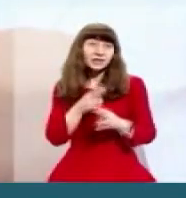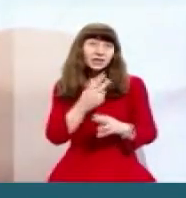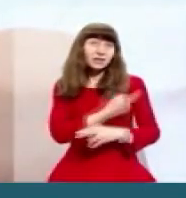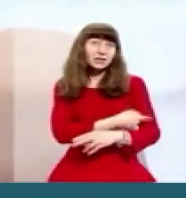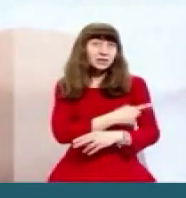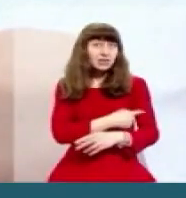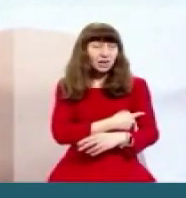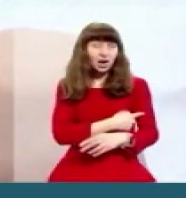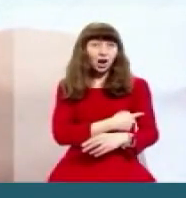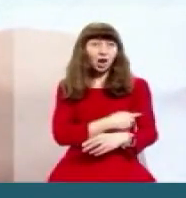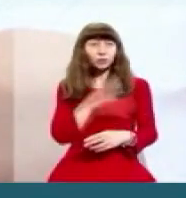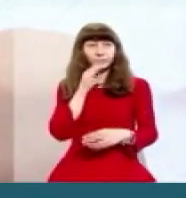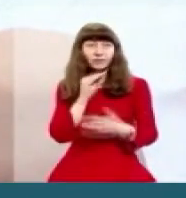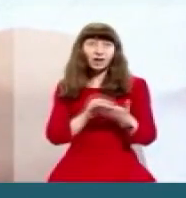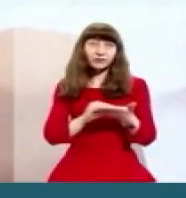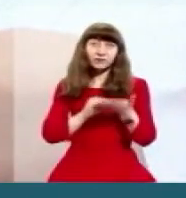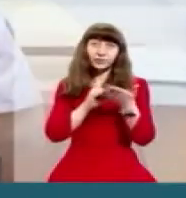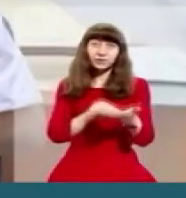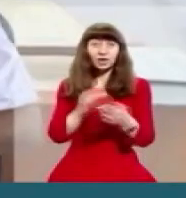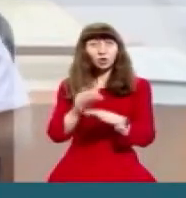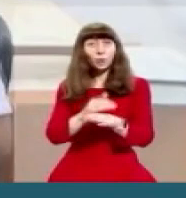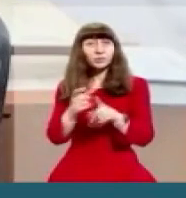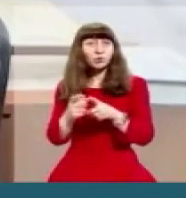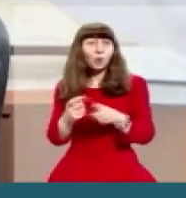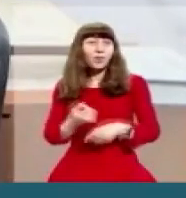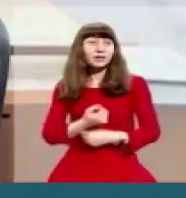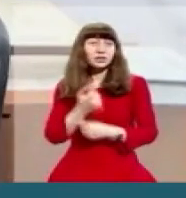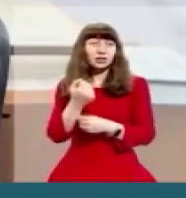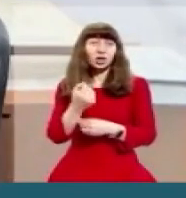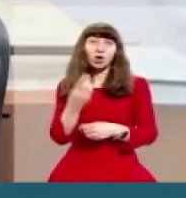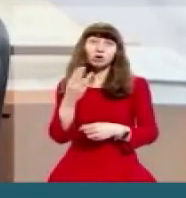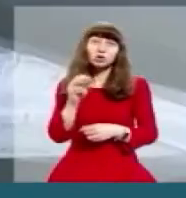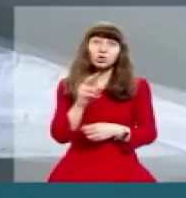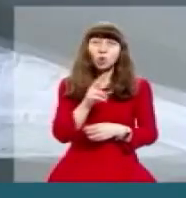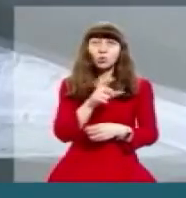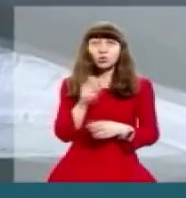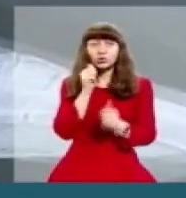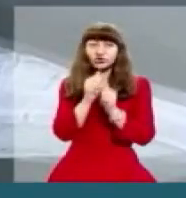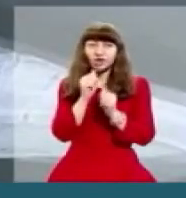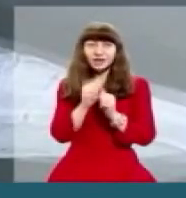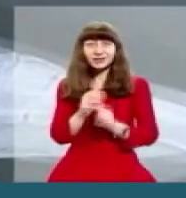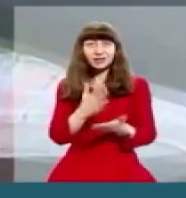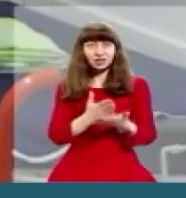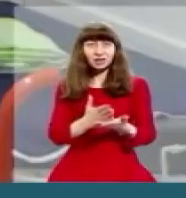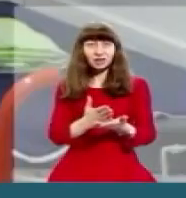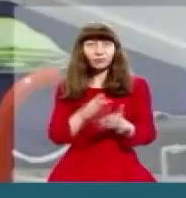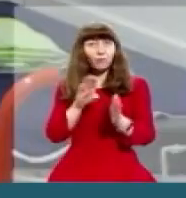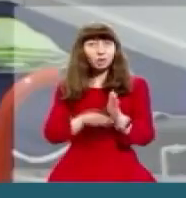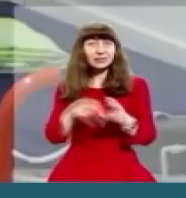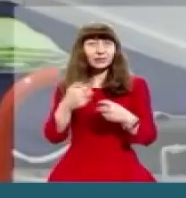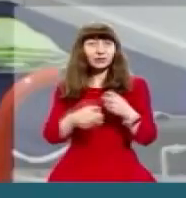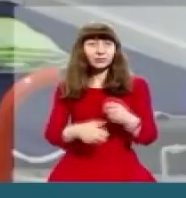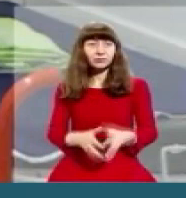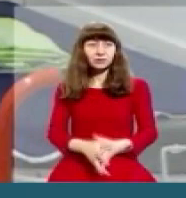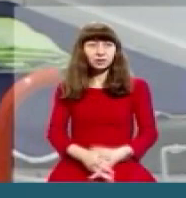Сактаганова успевает и направление врача выписать, и добрым словом поддержать. Состояние шока у поступивших, говорит, довольно частая реакция.